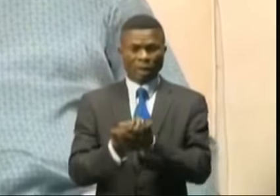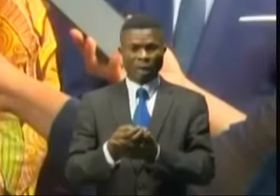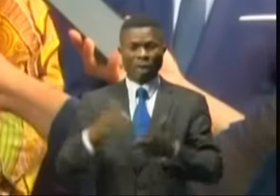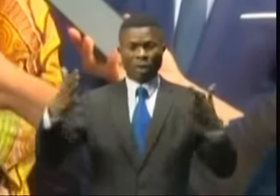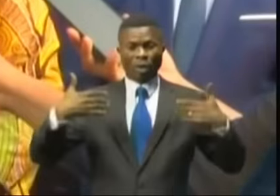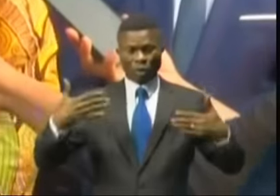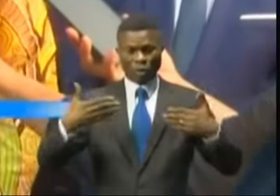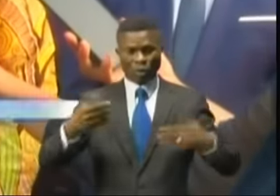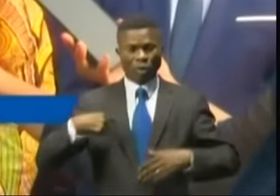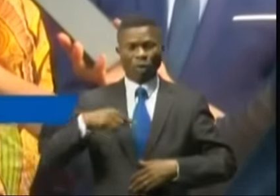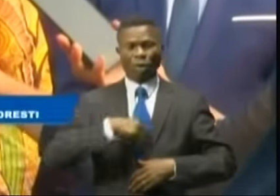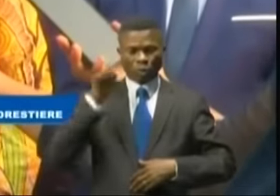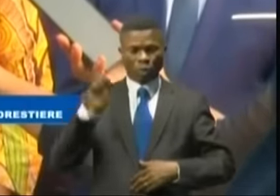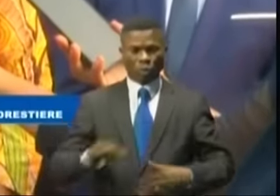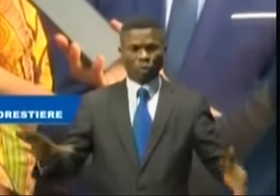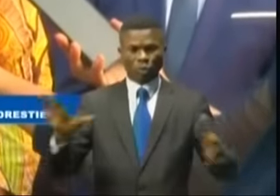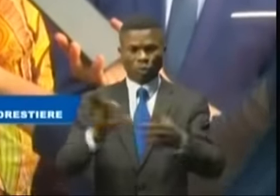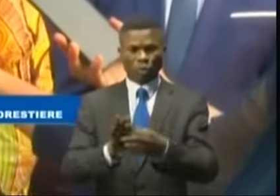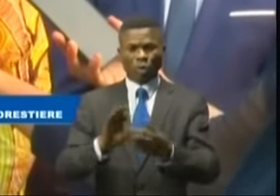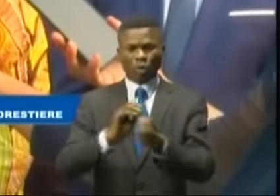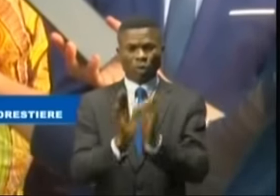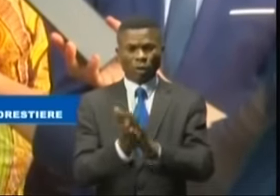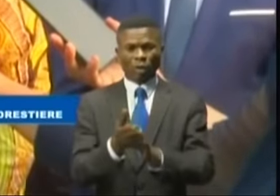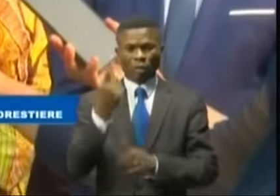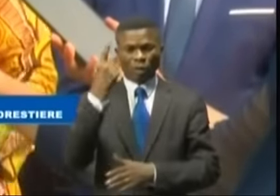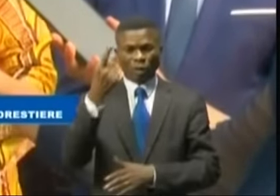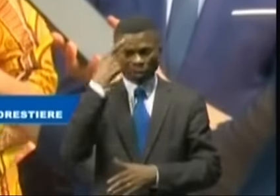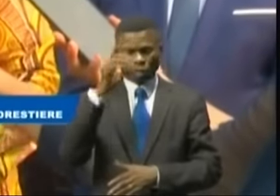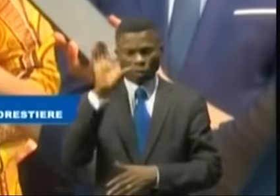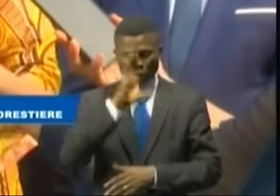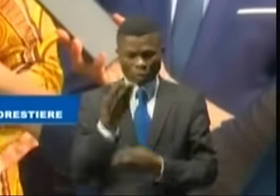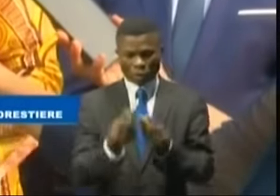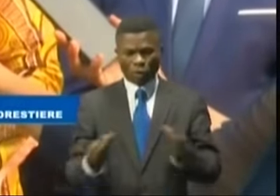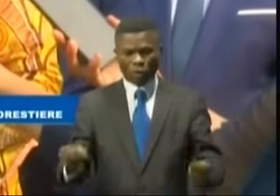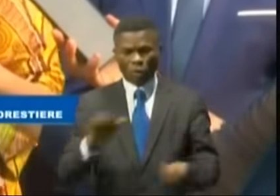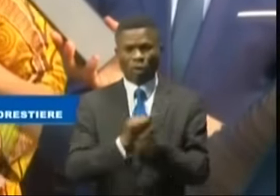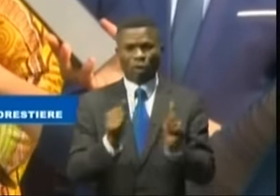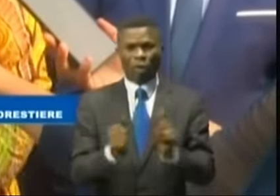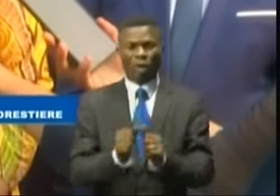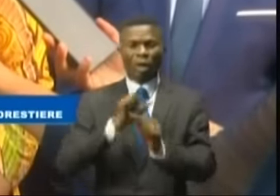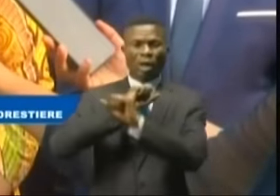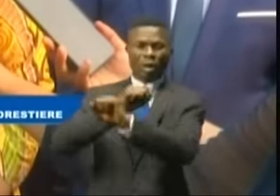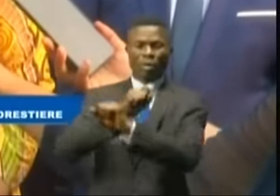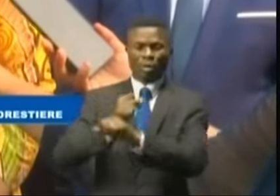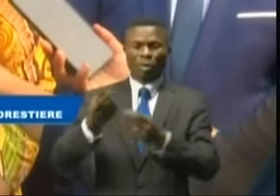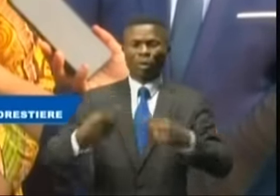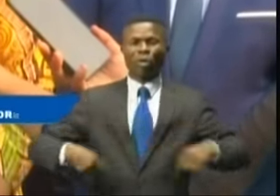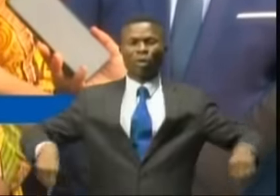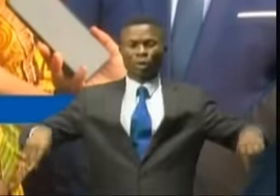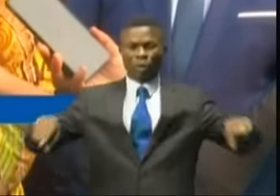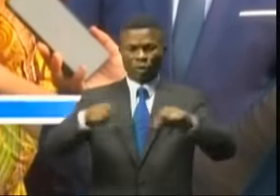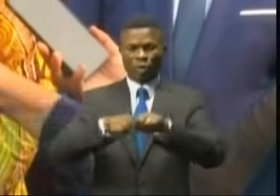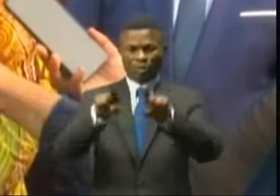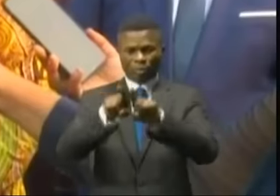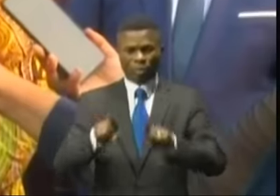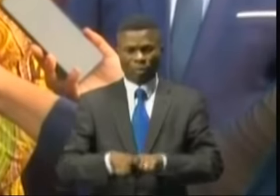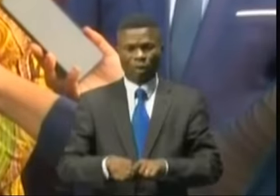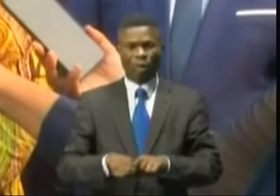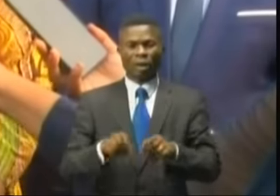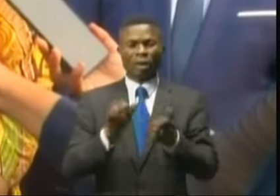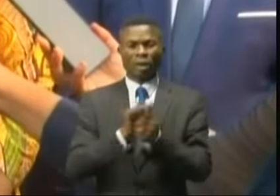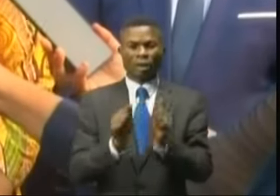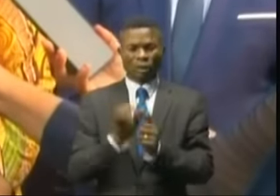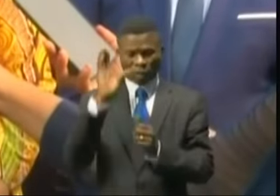climatique. Donc nous devons nous mettre ensemble pour voir comment les ressources concilier la préservation de l'environnement et aussi